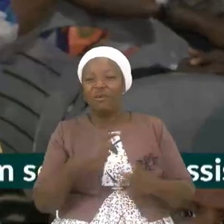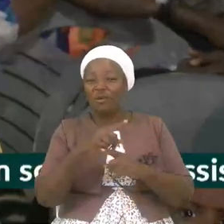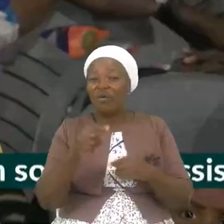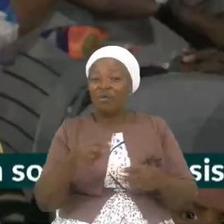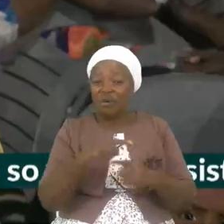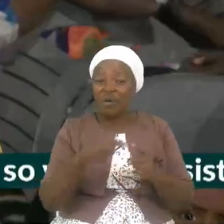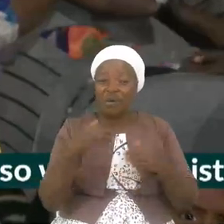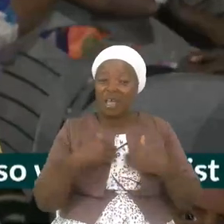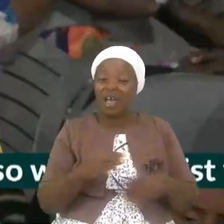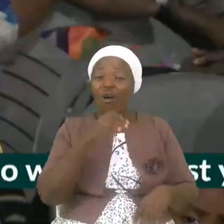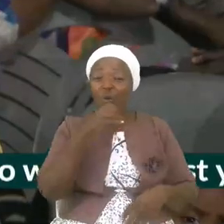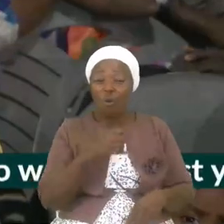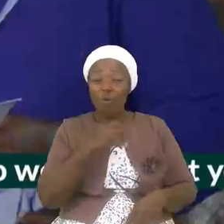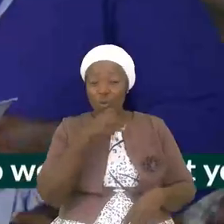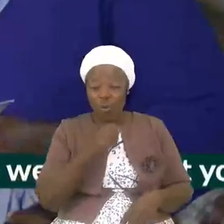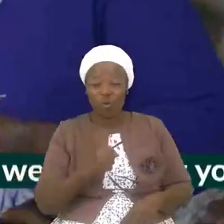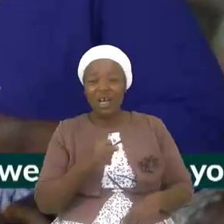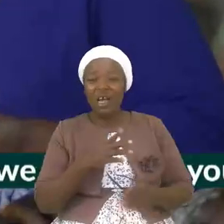Félicitations.